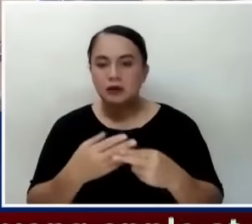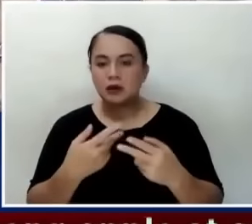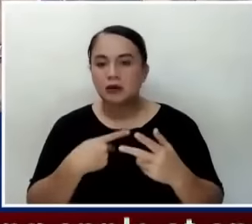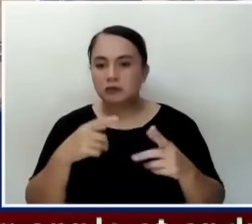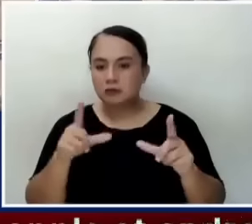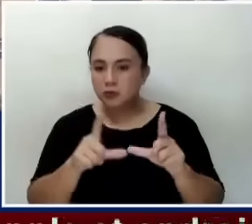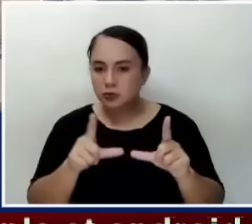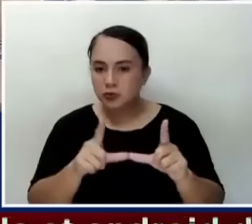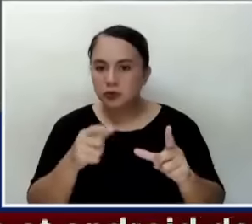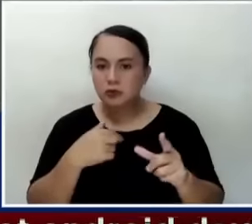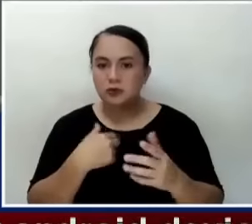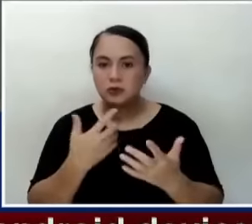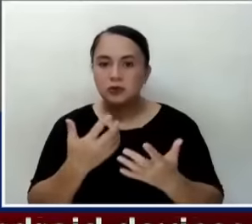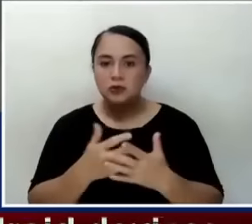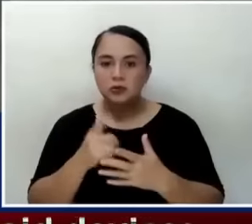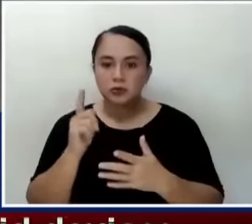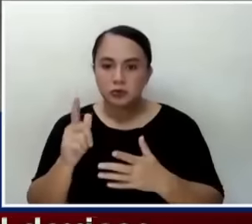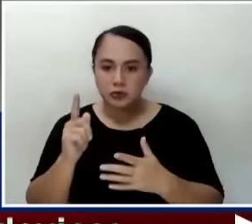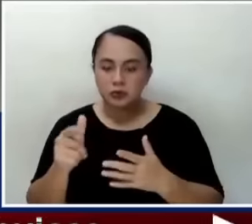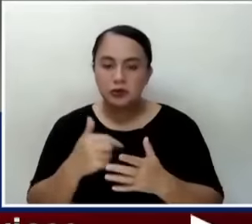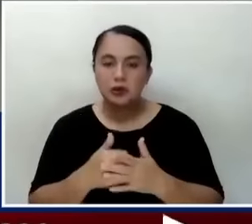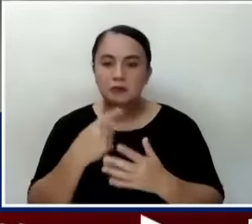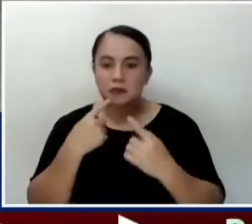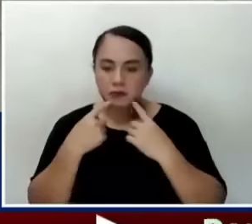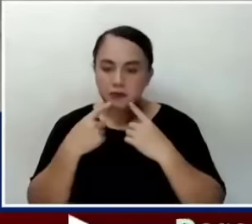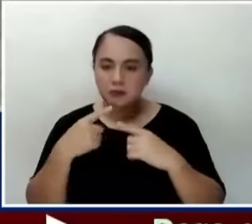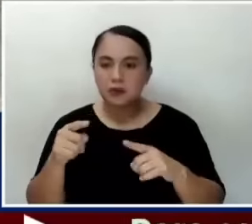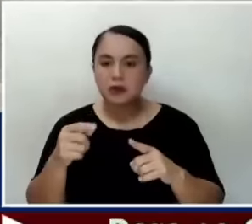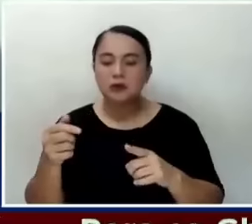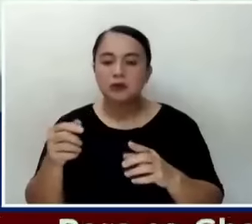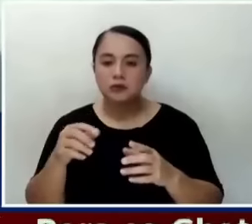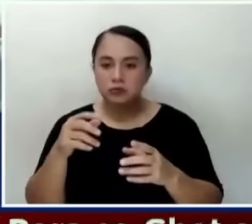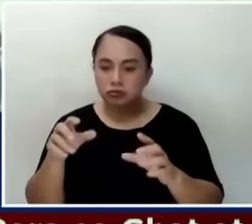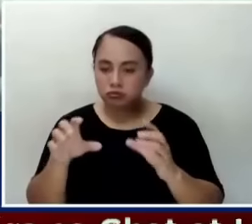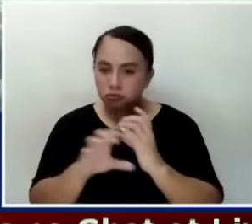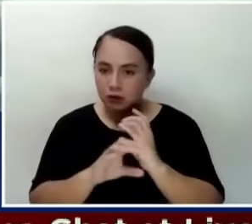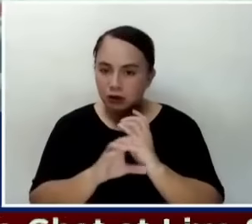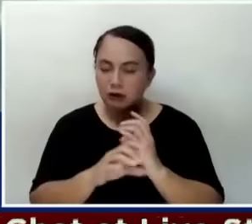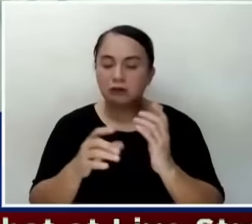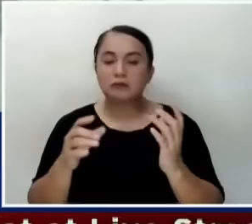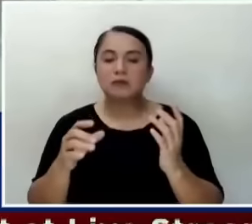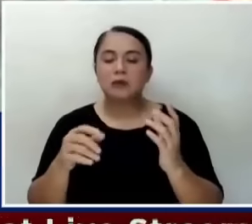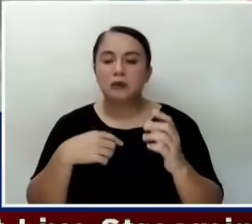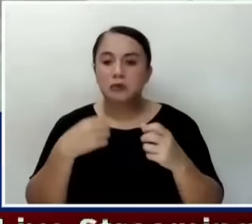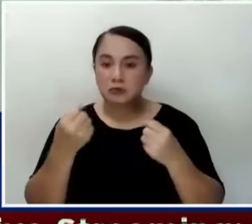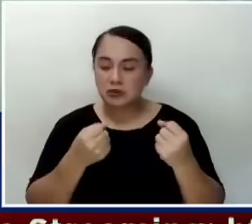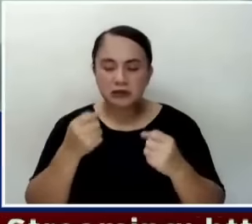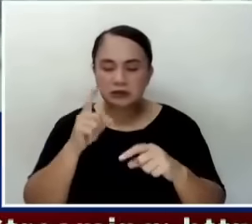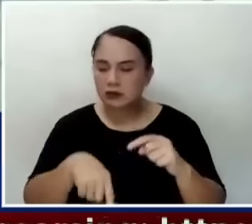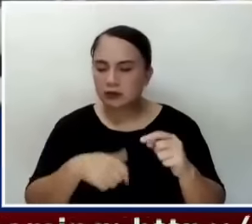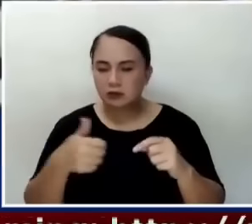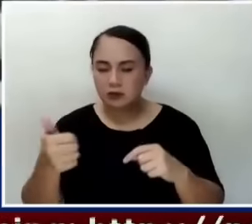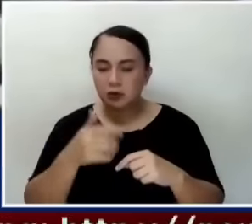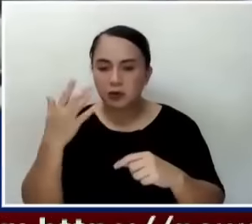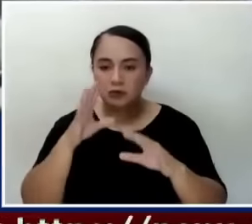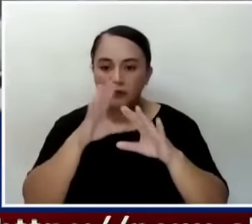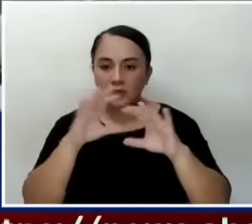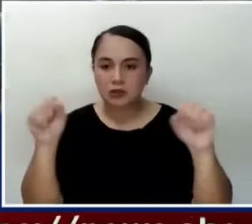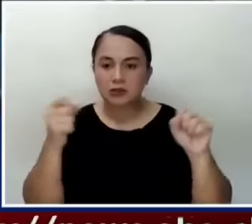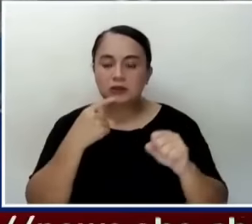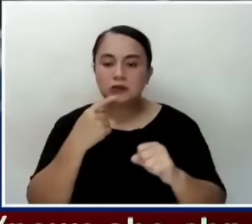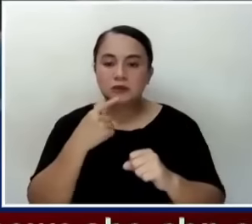halos 20% pa ng mga pampublikong sasakyan ang namimiligrong hindi na makabiyahe, lalo't ang presidente na mismo ang